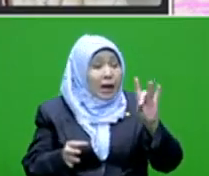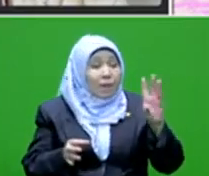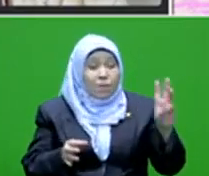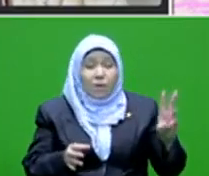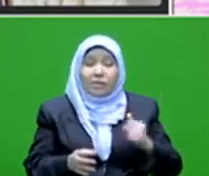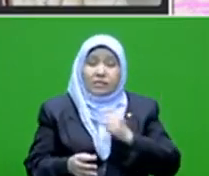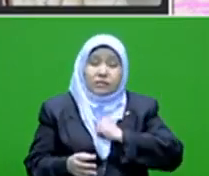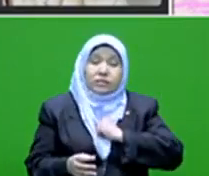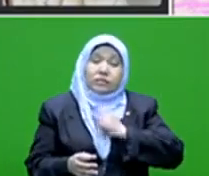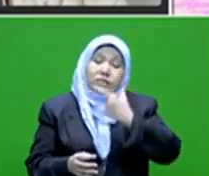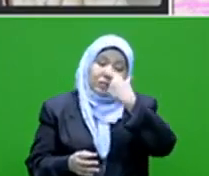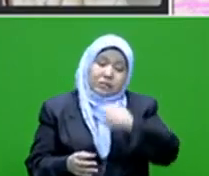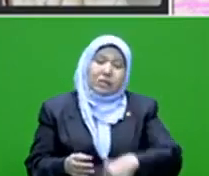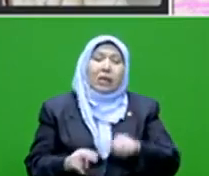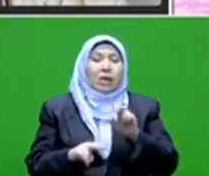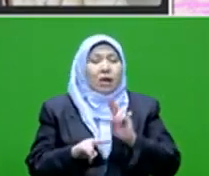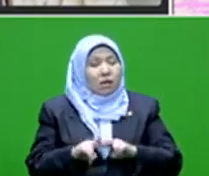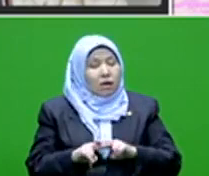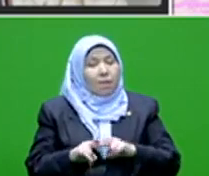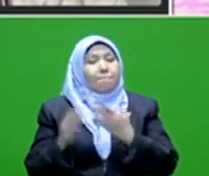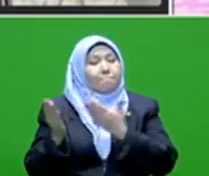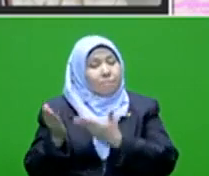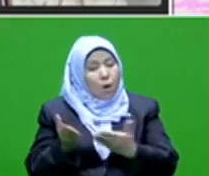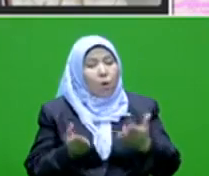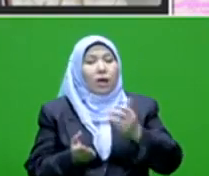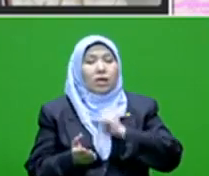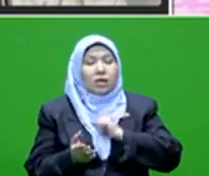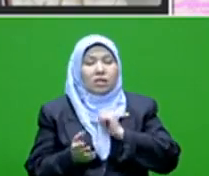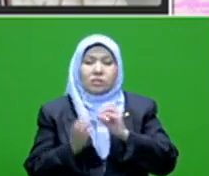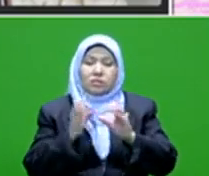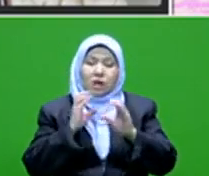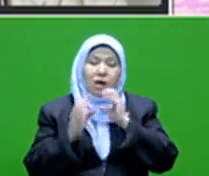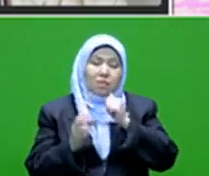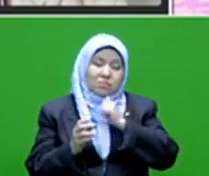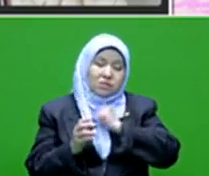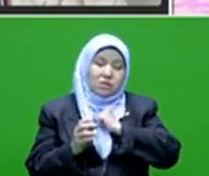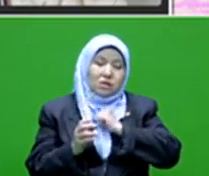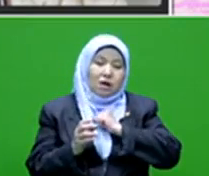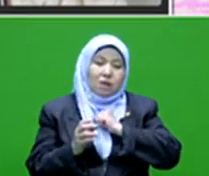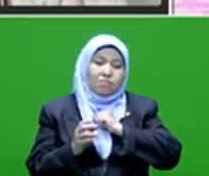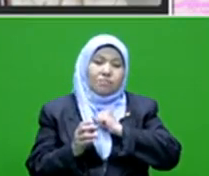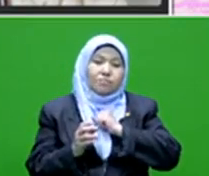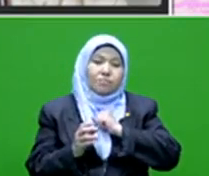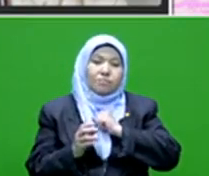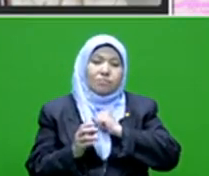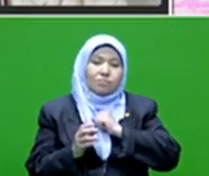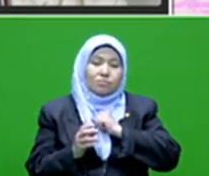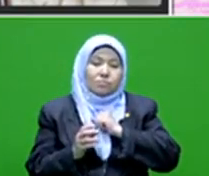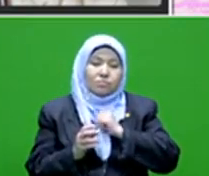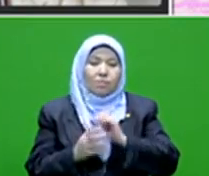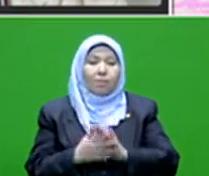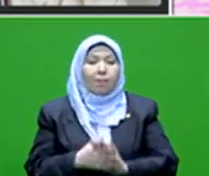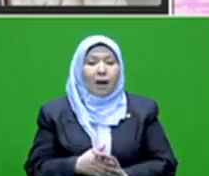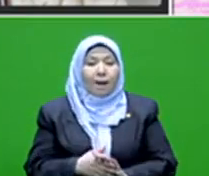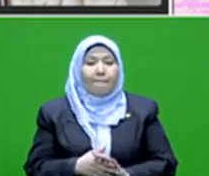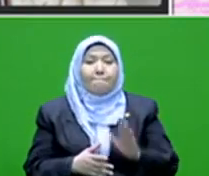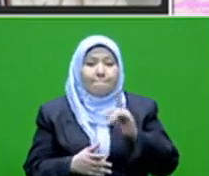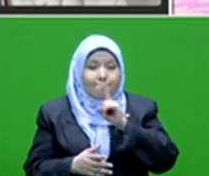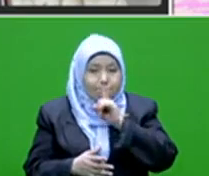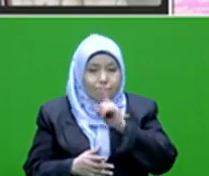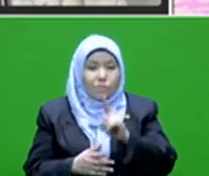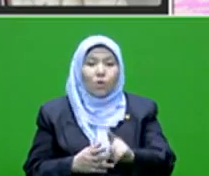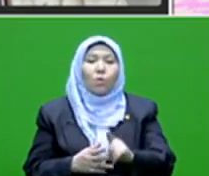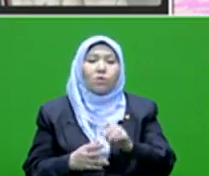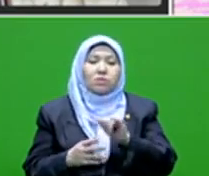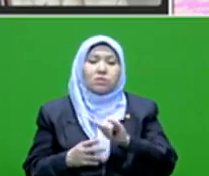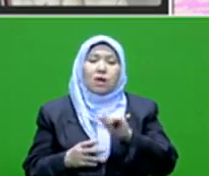ya, istilahnya membawa diri bercakap, berkata, innama ashku bathi